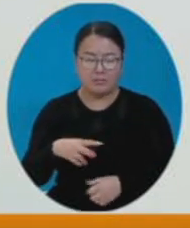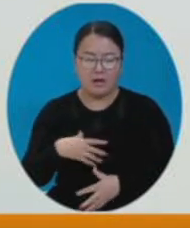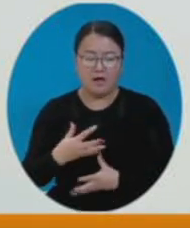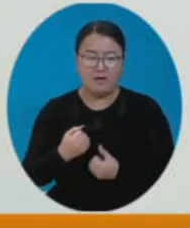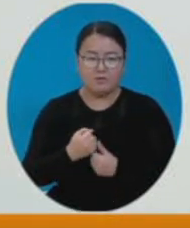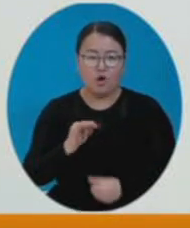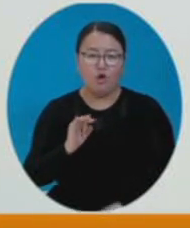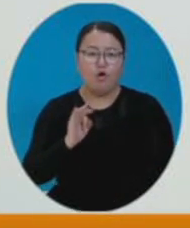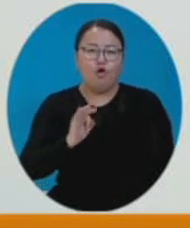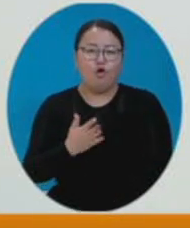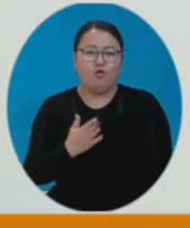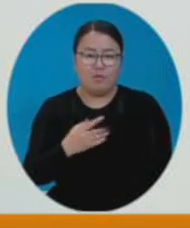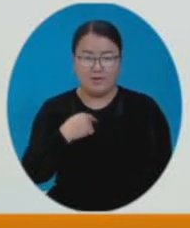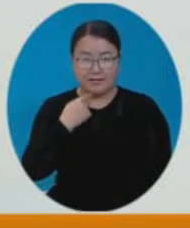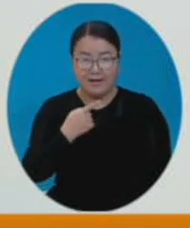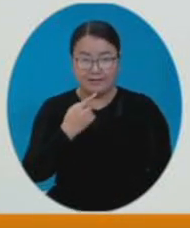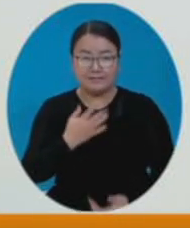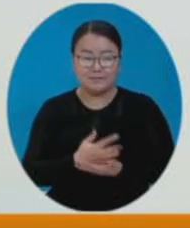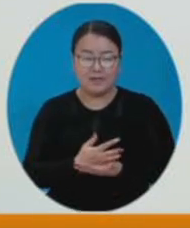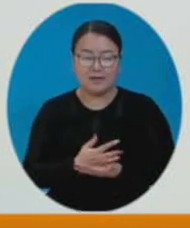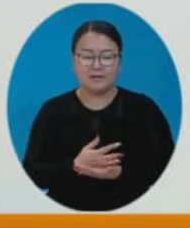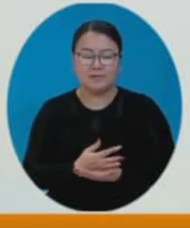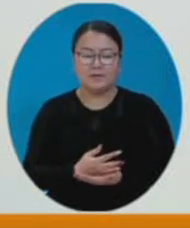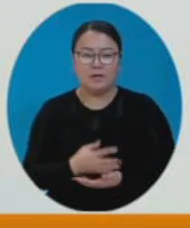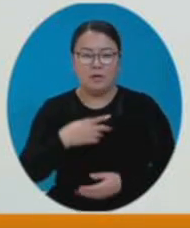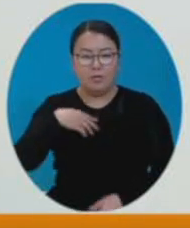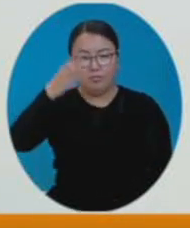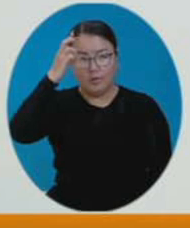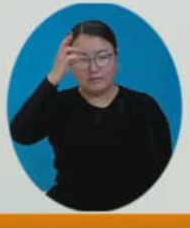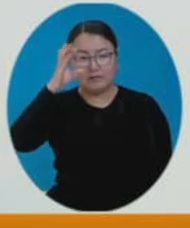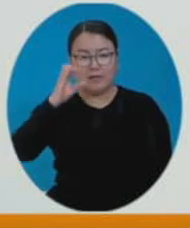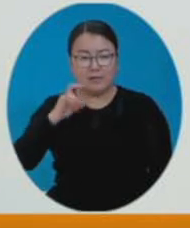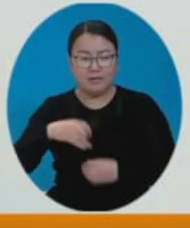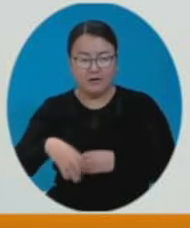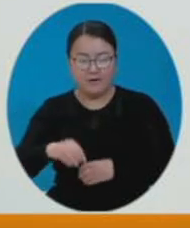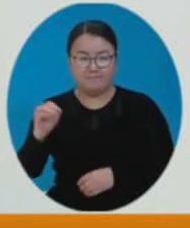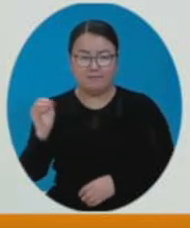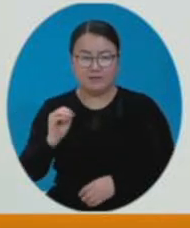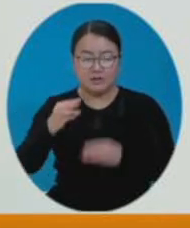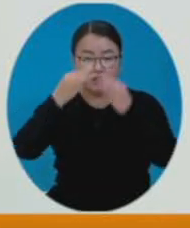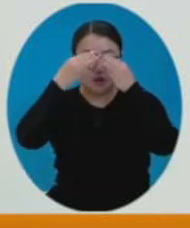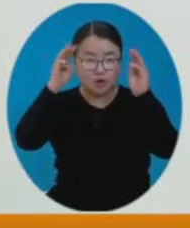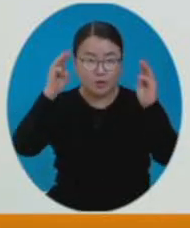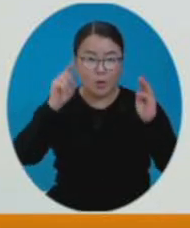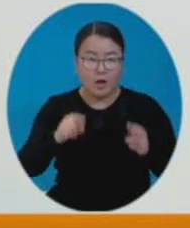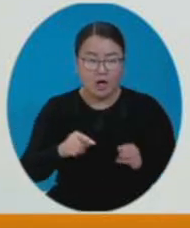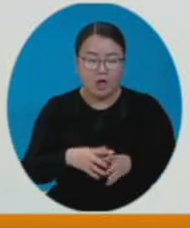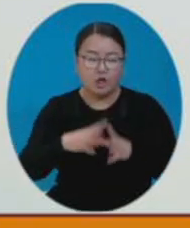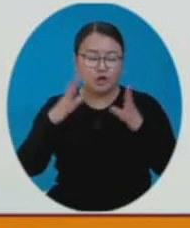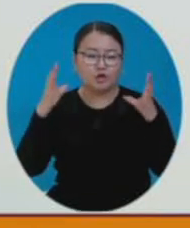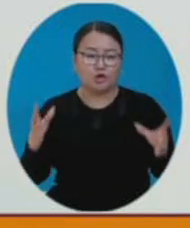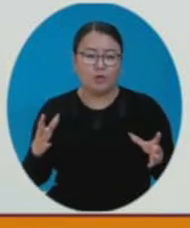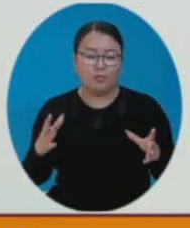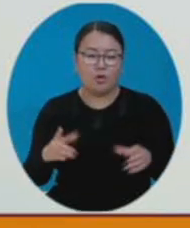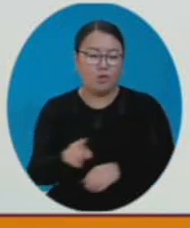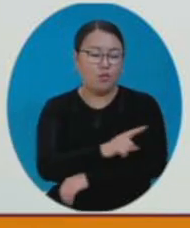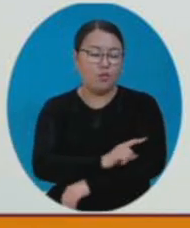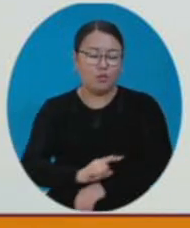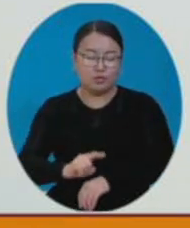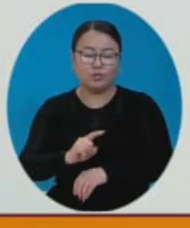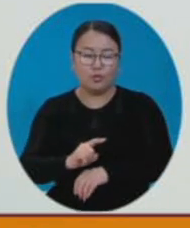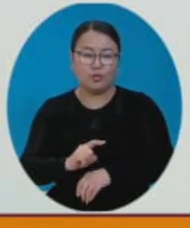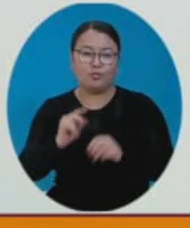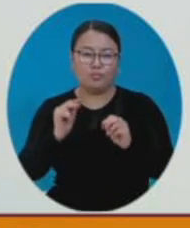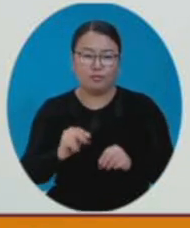одоо өв гэж ярих энэ өвүүд бол манай энэ боловсролын салбар, физикийн шинжилгээ ухааны салбарт бол томоохон одоо үрдэн очих